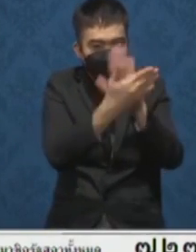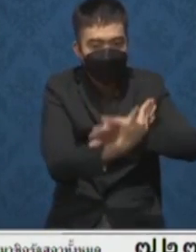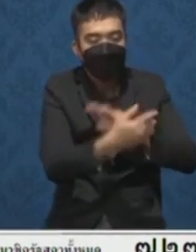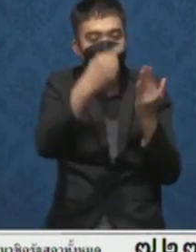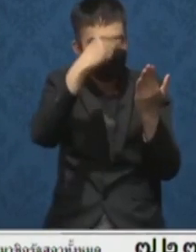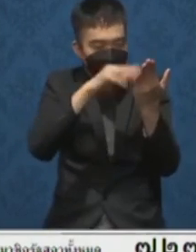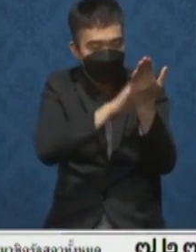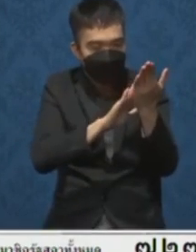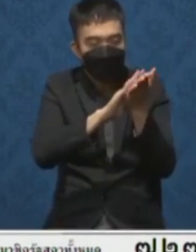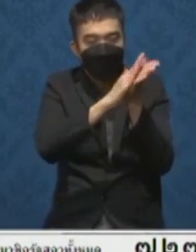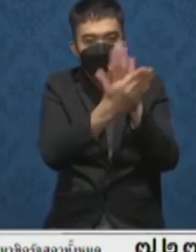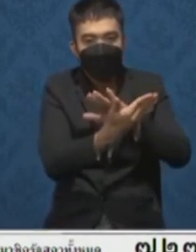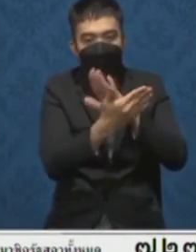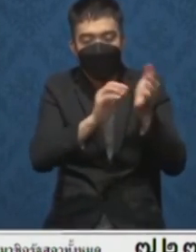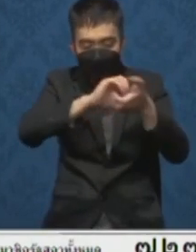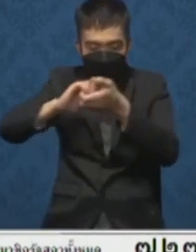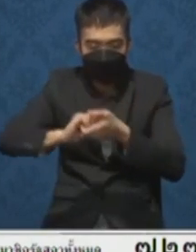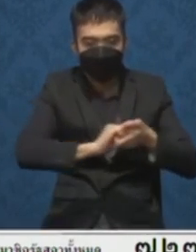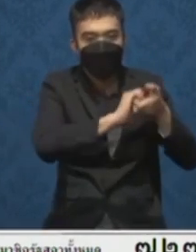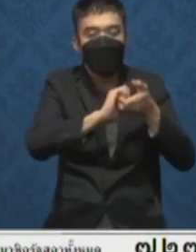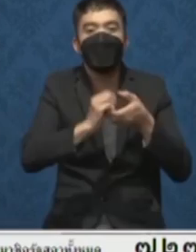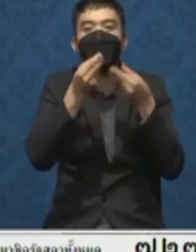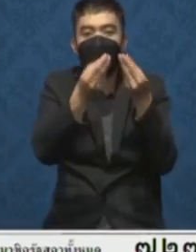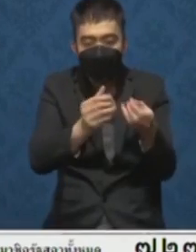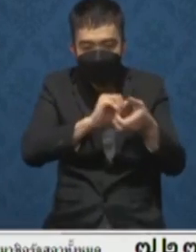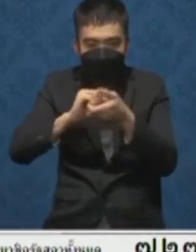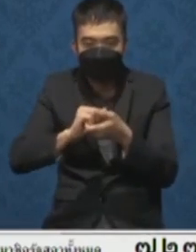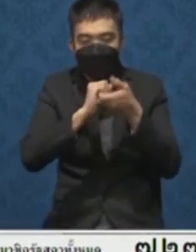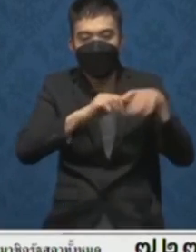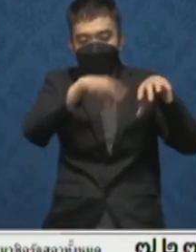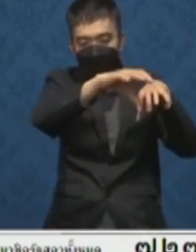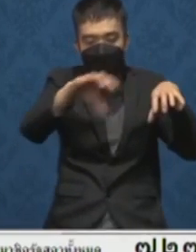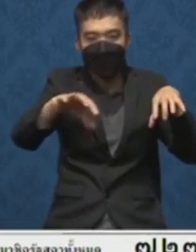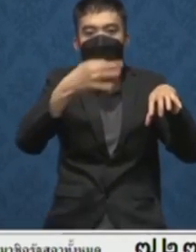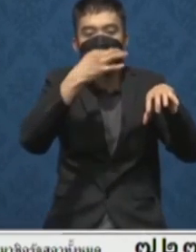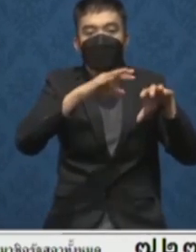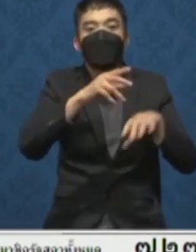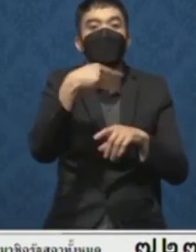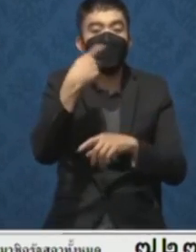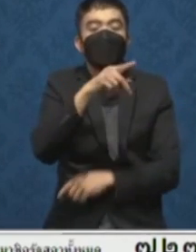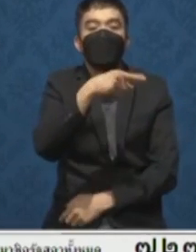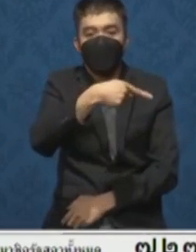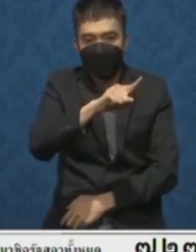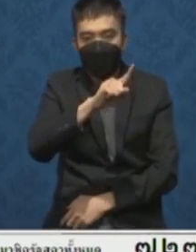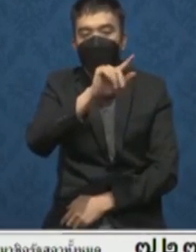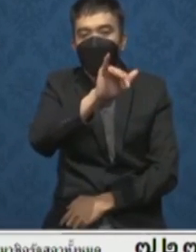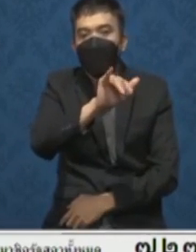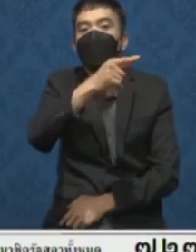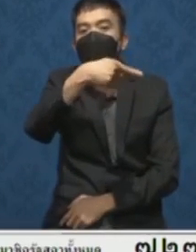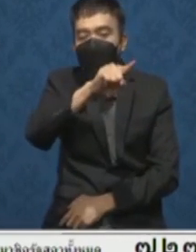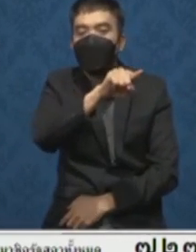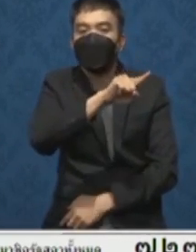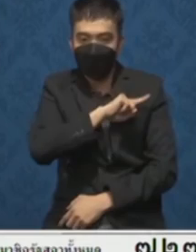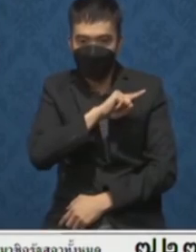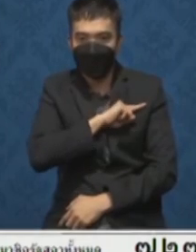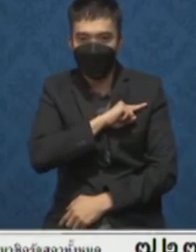และการสรางความสวกีปรองดอง ในส่วนของหน่วยรชการประจำคือสำนักงานป่อย่ๆ นั้นใน